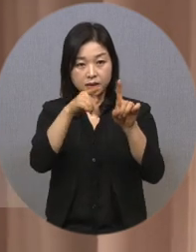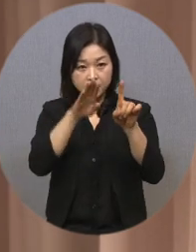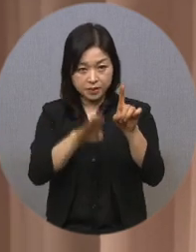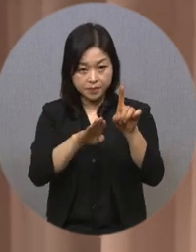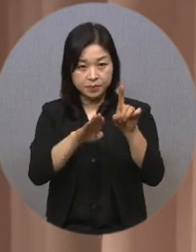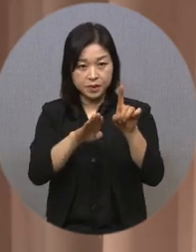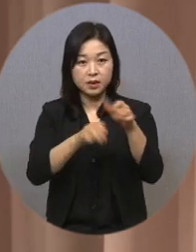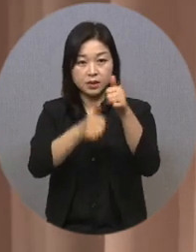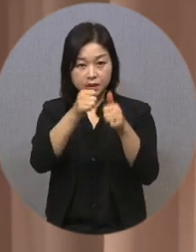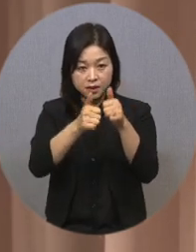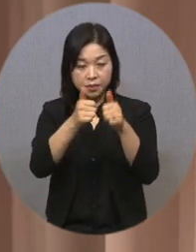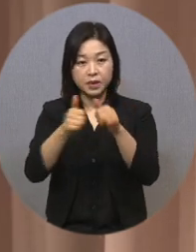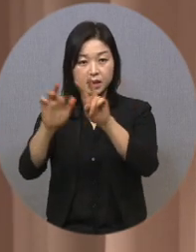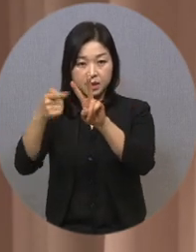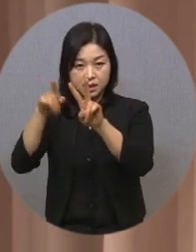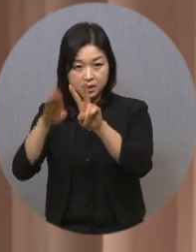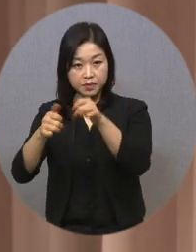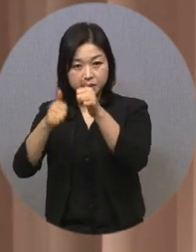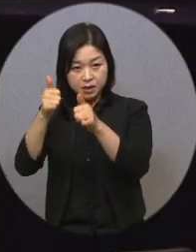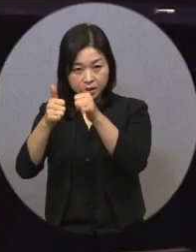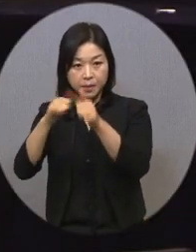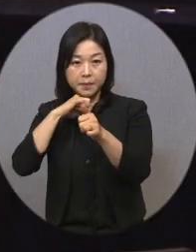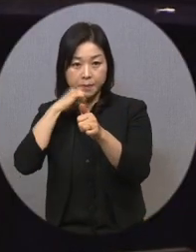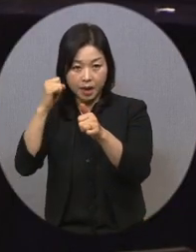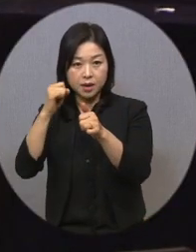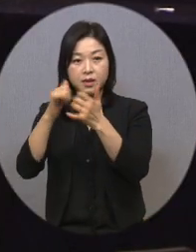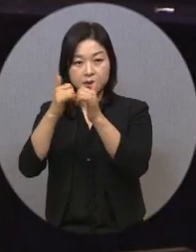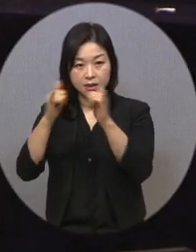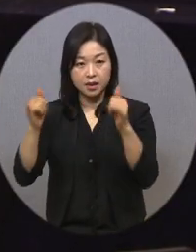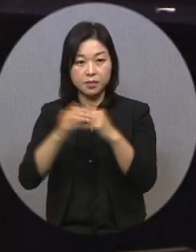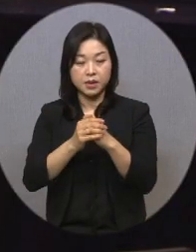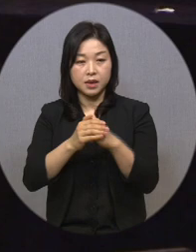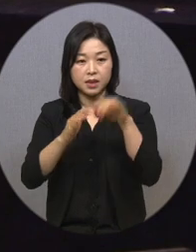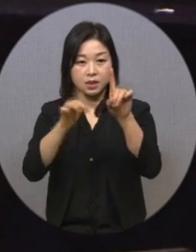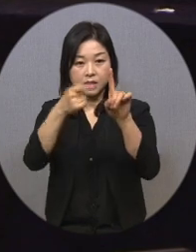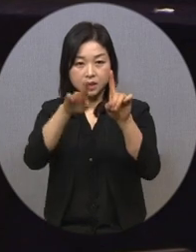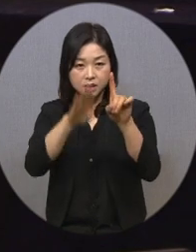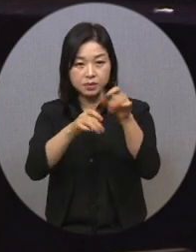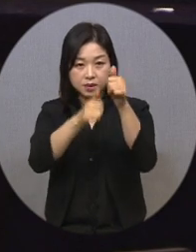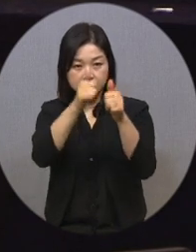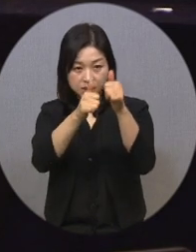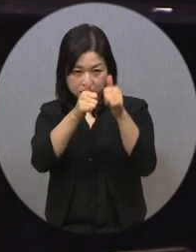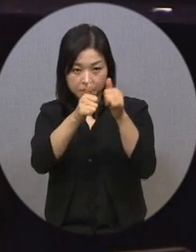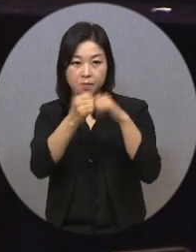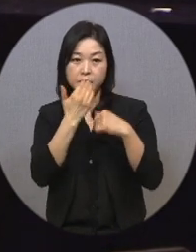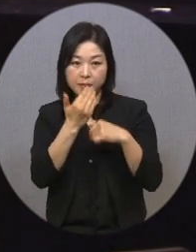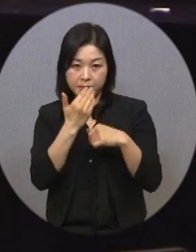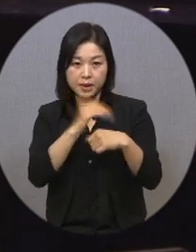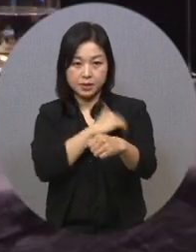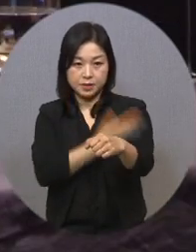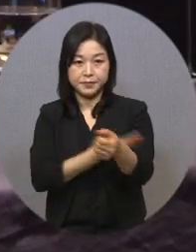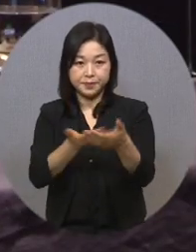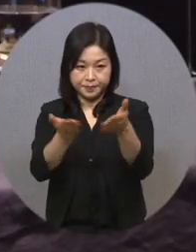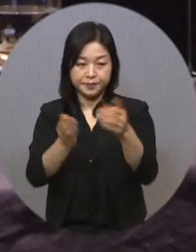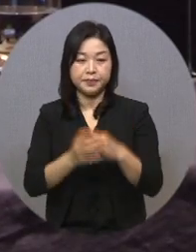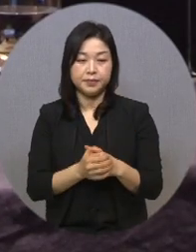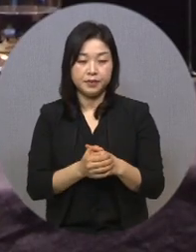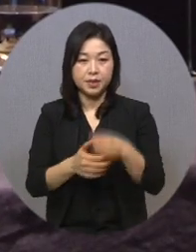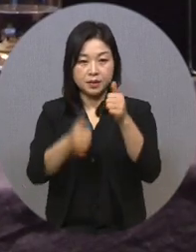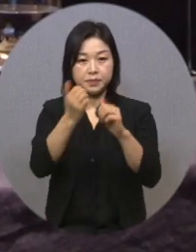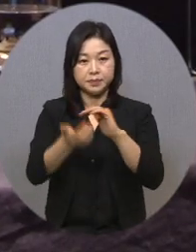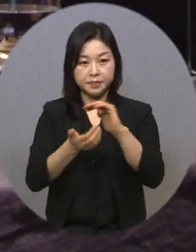진행했으며 2급 자격시험에 합격한 수강생에 한해서 1급 자격시험을 응시할 수 있도록 했습니다. 시험